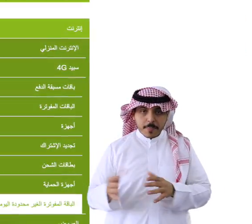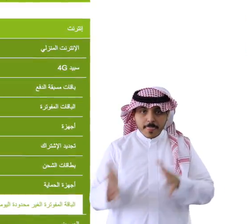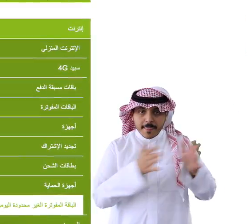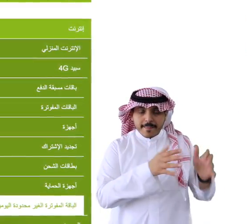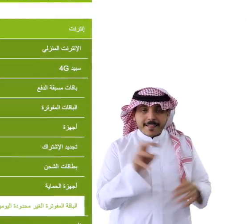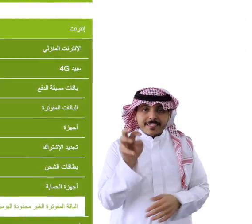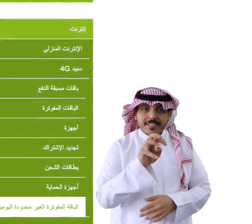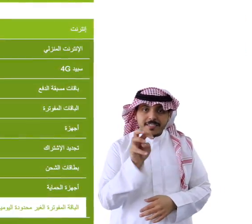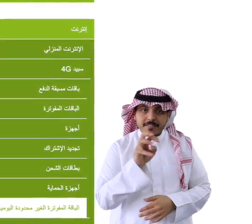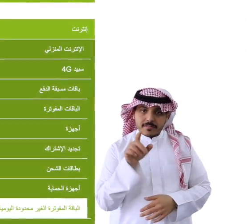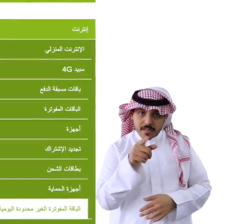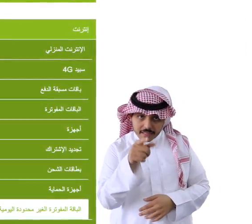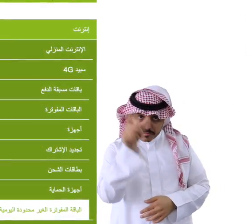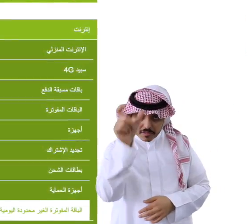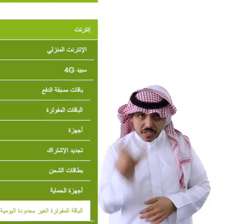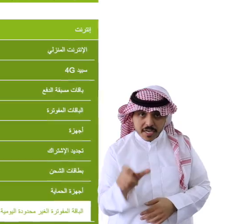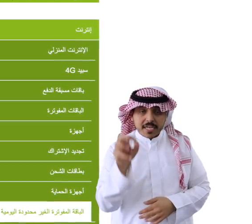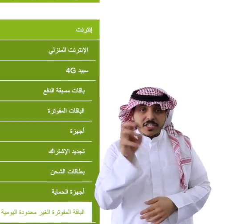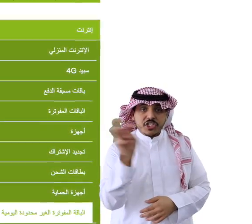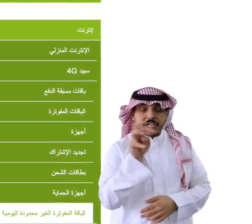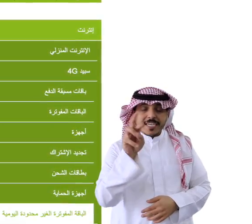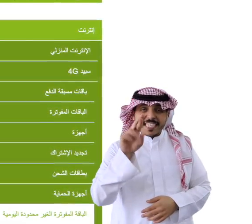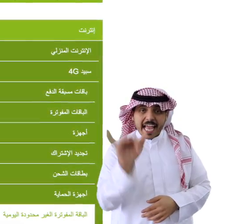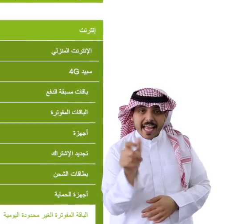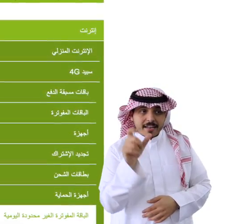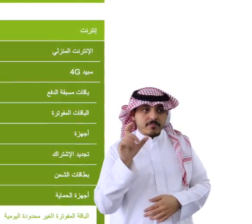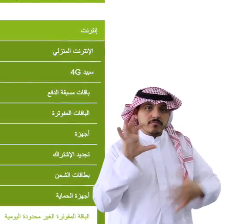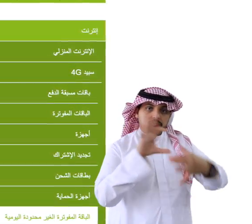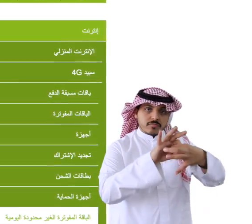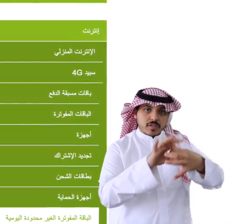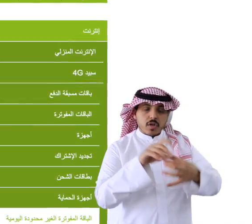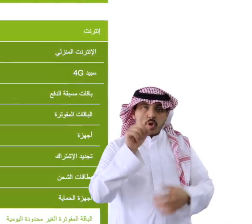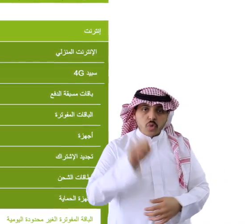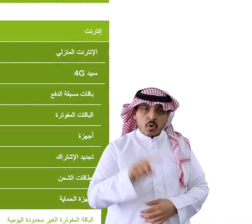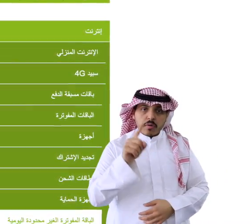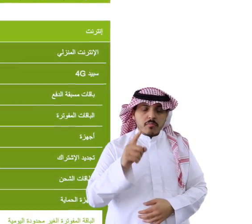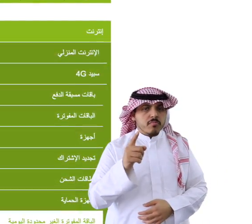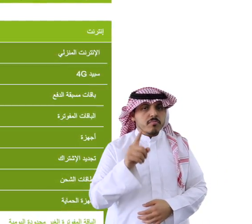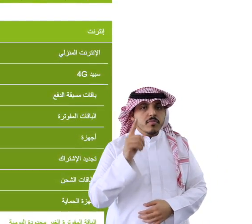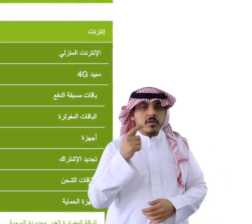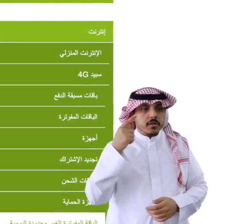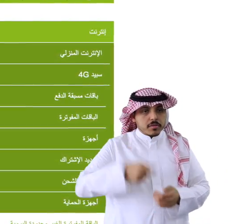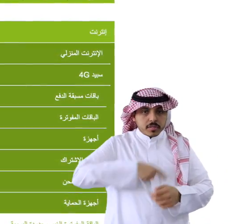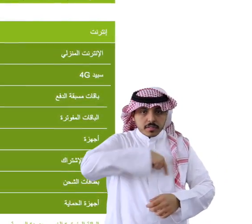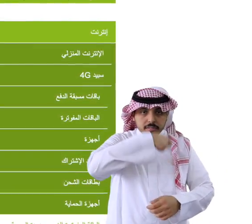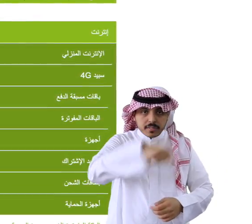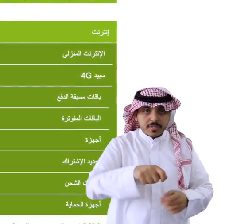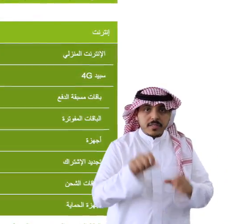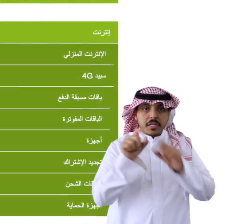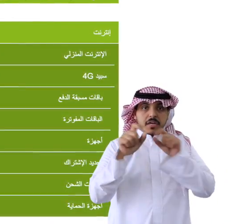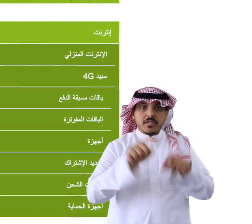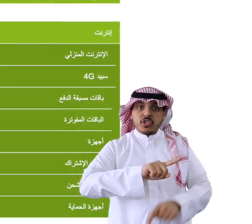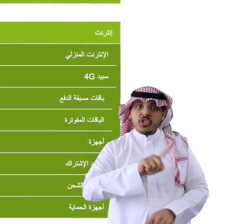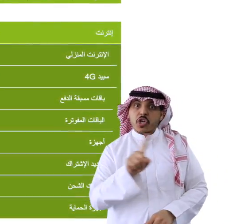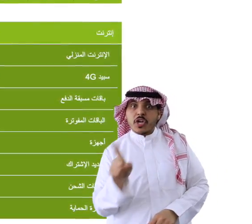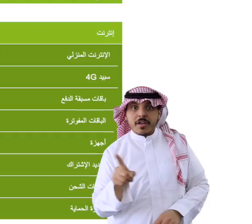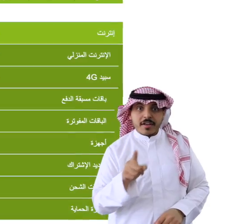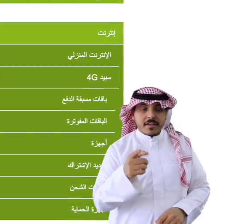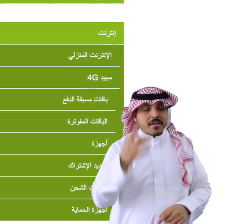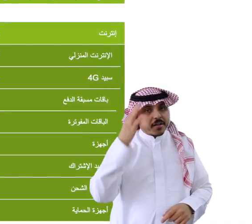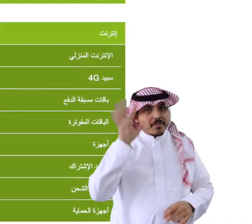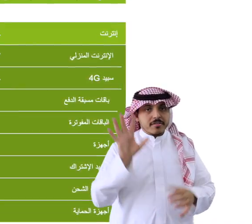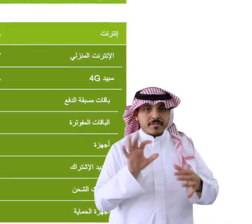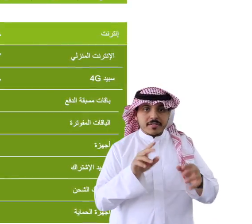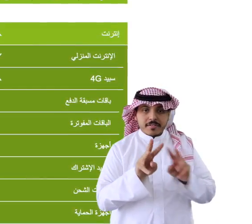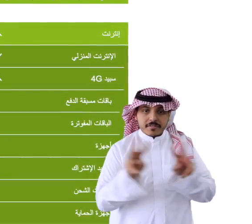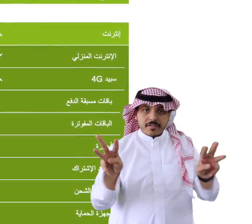تقدر الآن تشترك في باقة سبيد 4G، الباقة المفتوحة الغير محدودة اليومية، ادفع حسب الاستخدام، انترنت سريع يرضي جميع احتياجاتك. حطيت